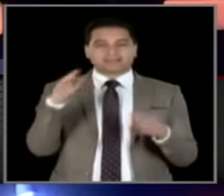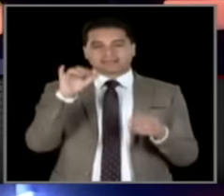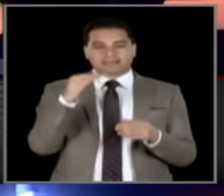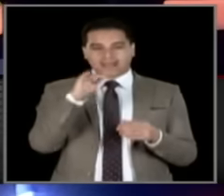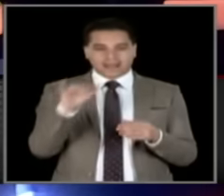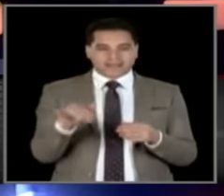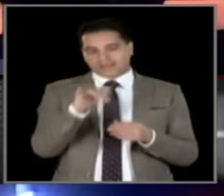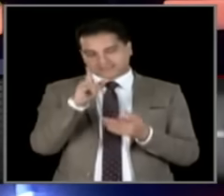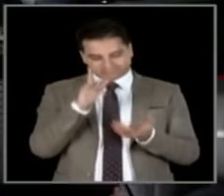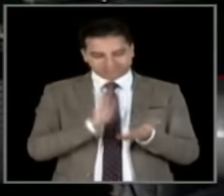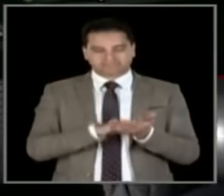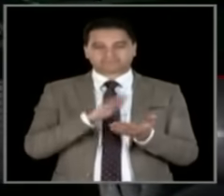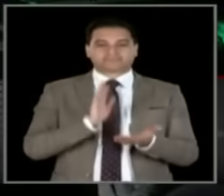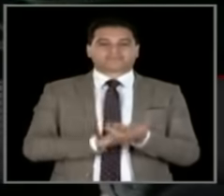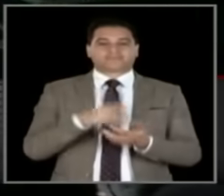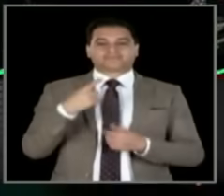صحيحة، برافو عليك.